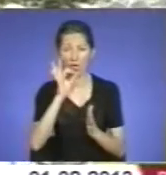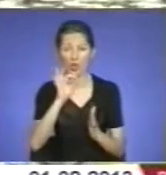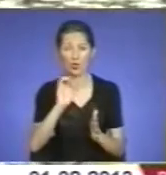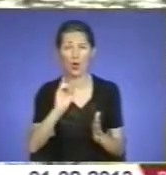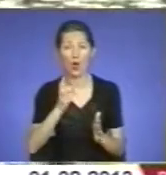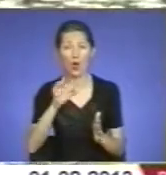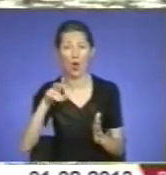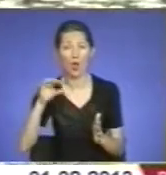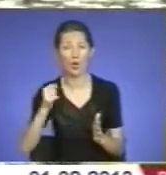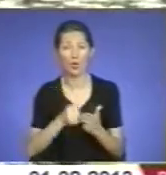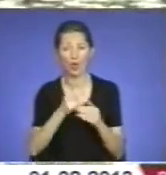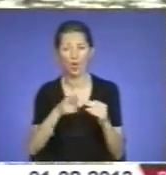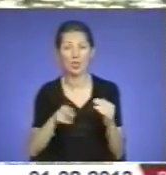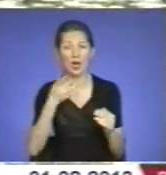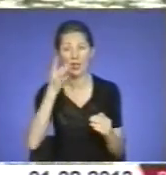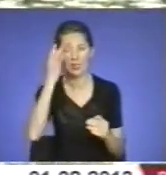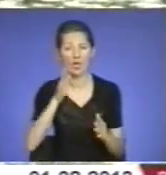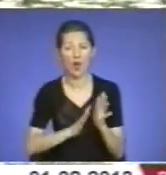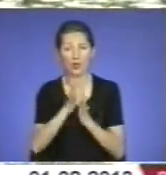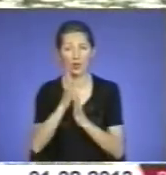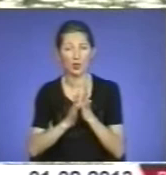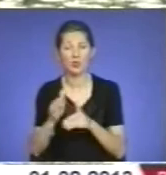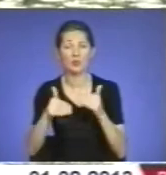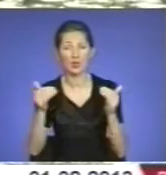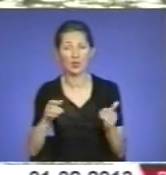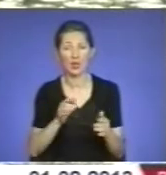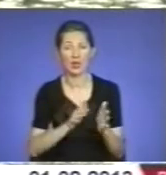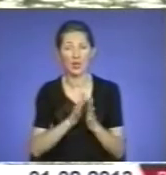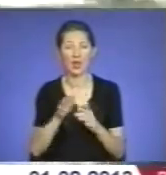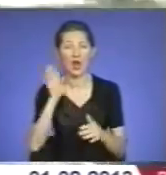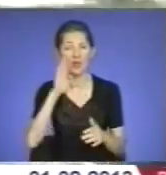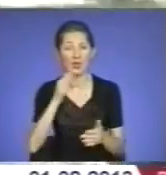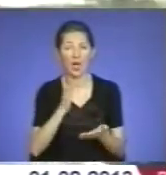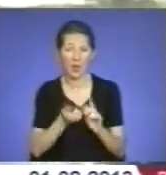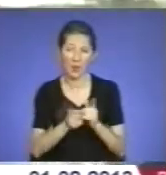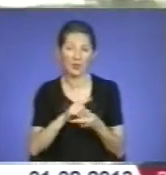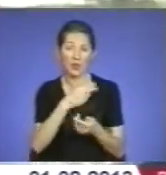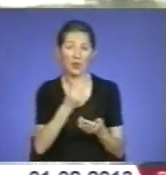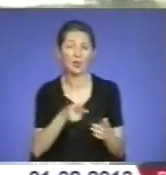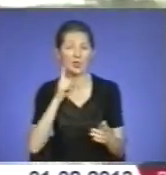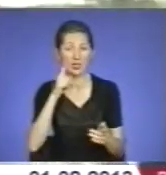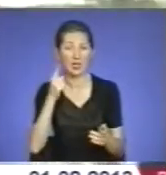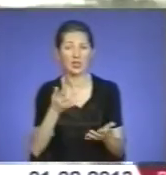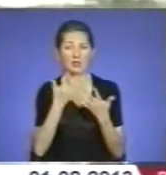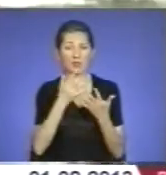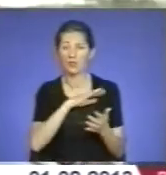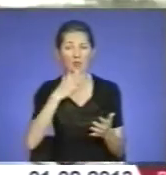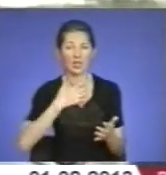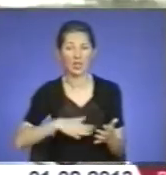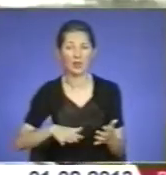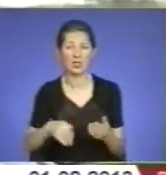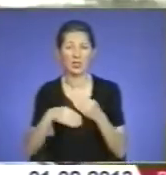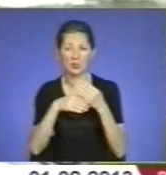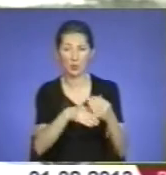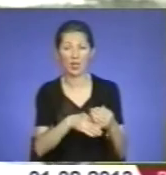водоростей більшає, тому вода стає зеленою, а запах біля ставу неприємний. Сприяє розростанню цієї